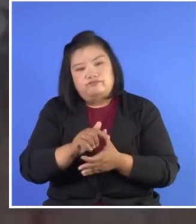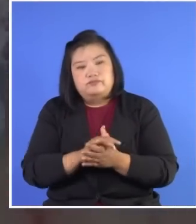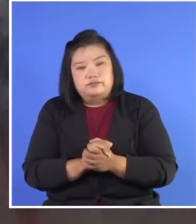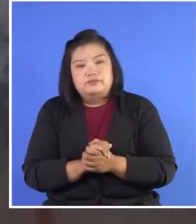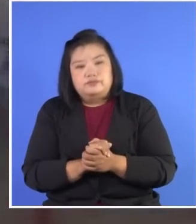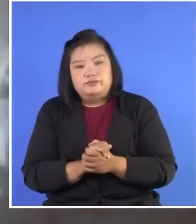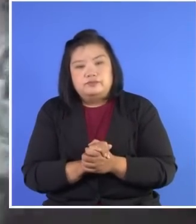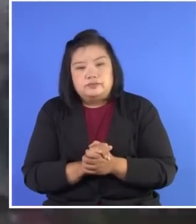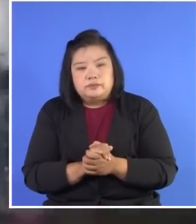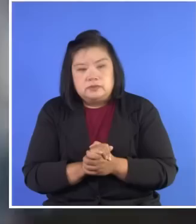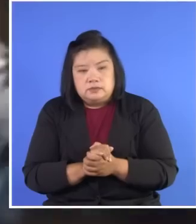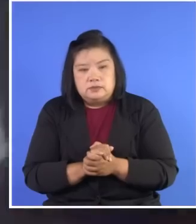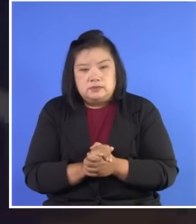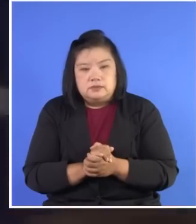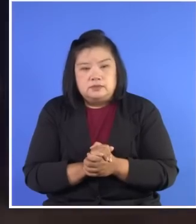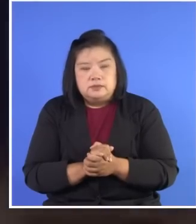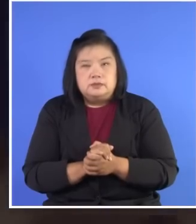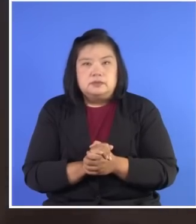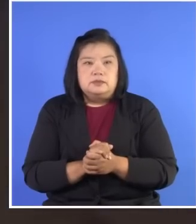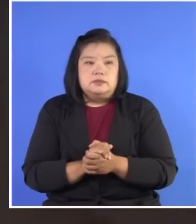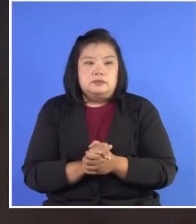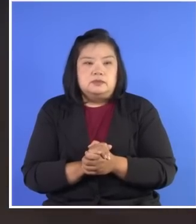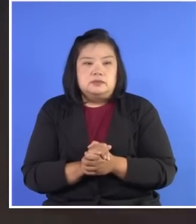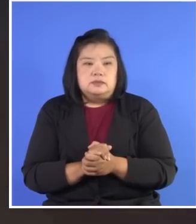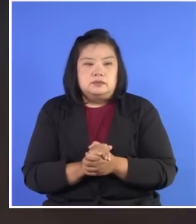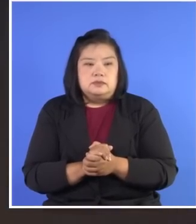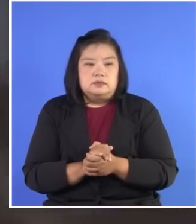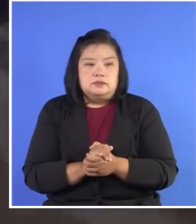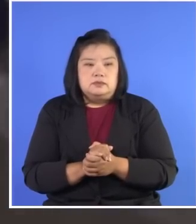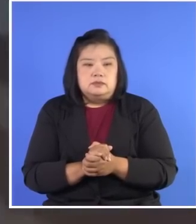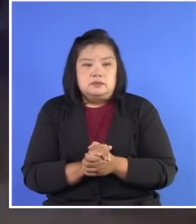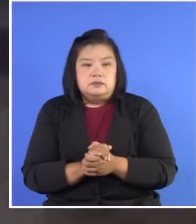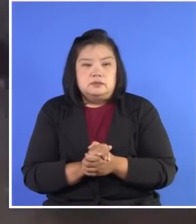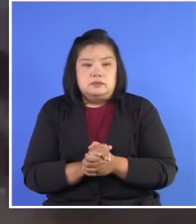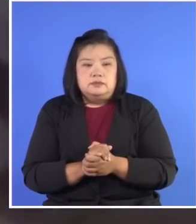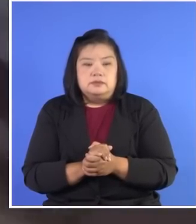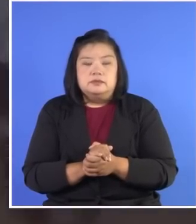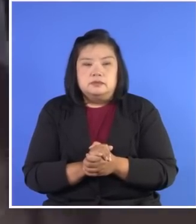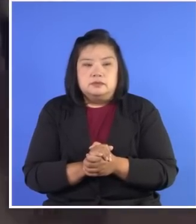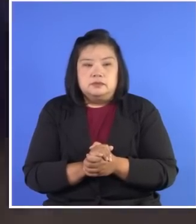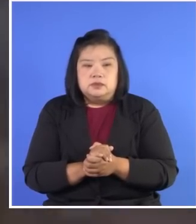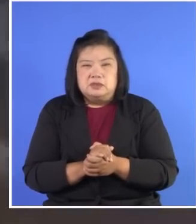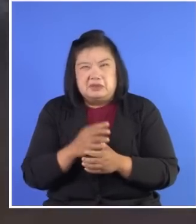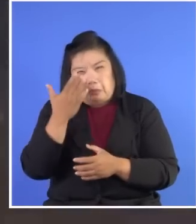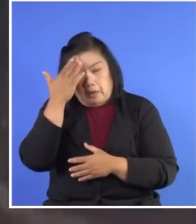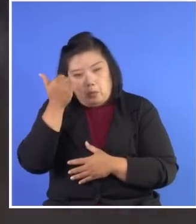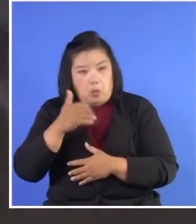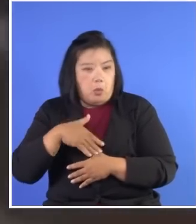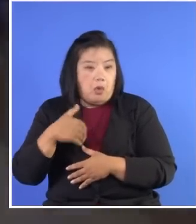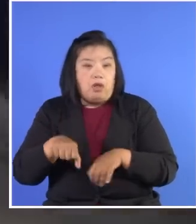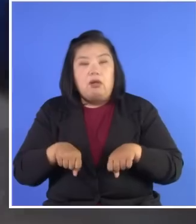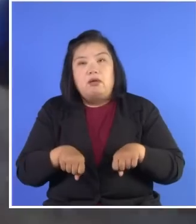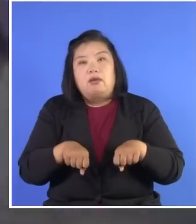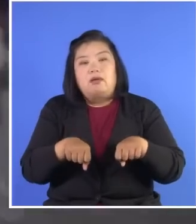ตัวได้ก็ใช้เวลาพอสมควรนี่นะครับเพราะว่าไอ้ตัวนี้มันใหญ่เอ่อเนี่ยแบกไม่ได้ถือไม่ไหวก็ต้องใช้รถเข็นเนี่ย